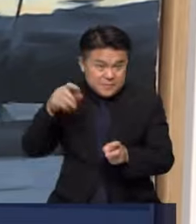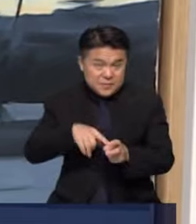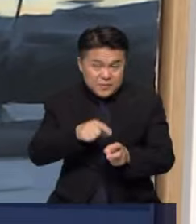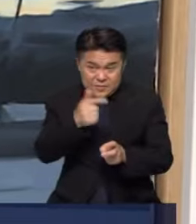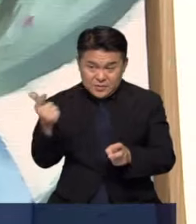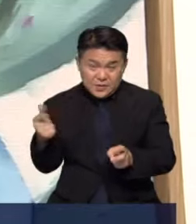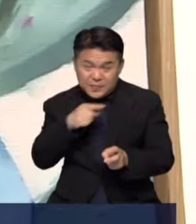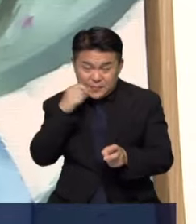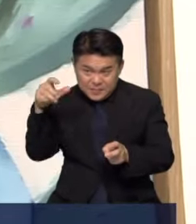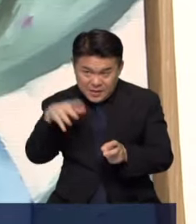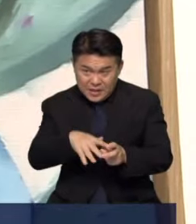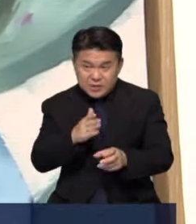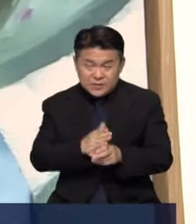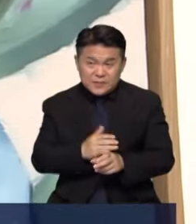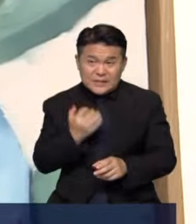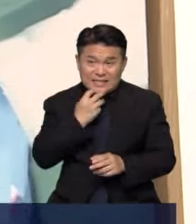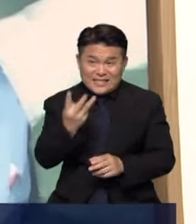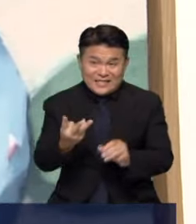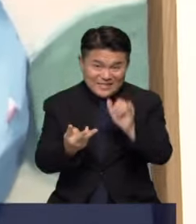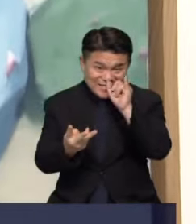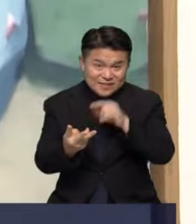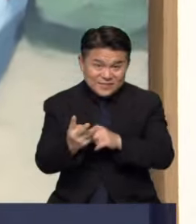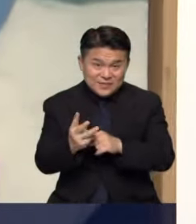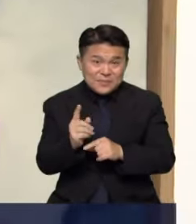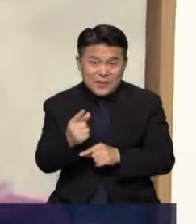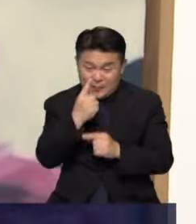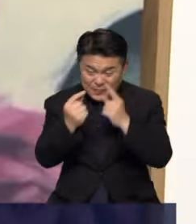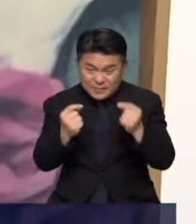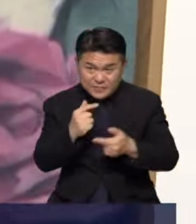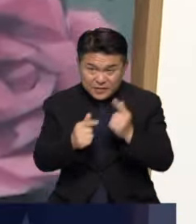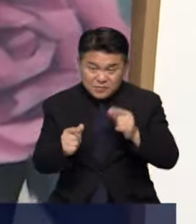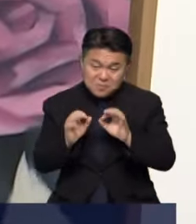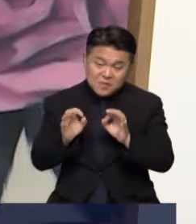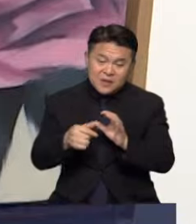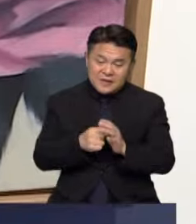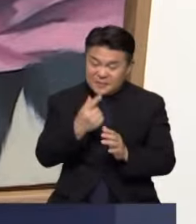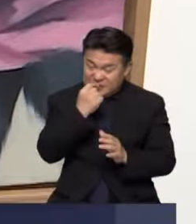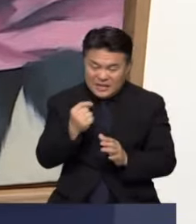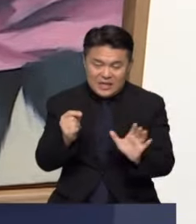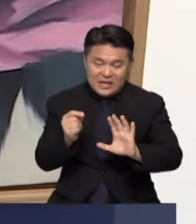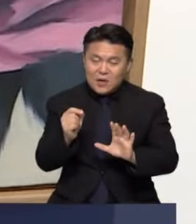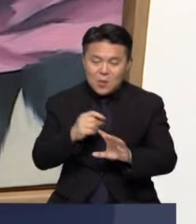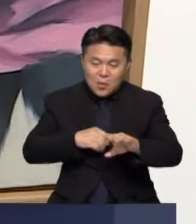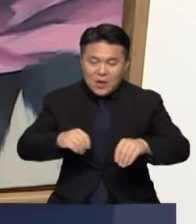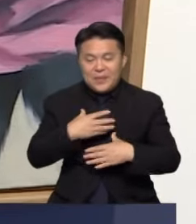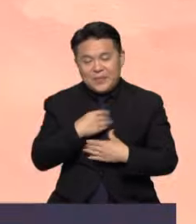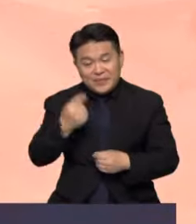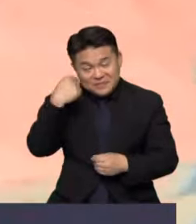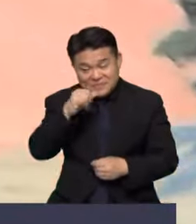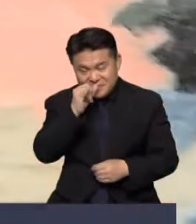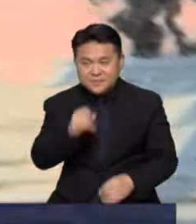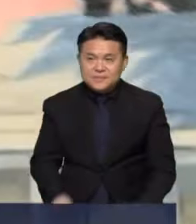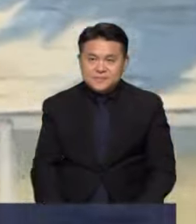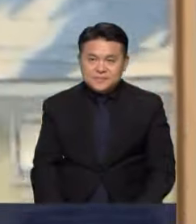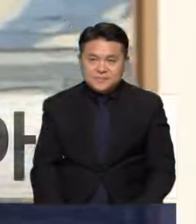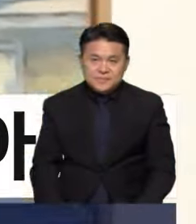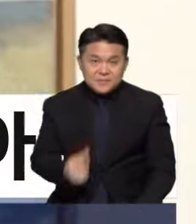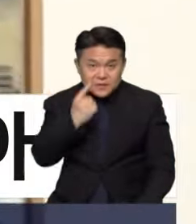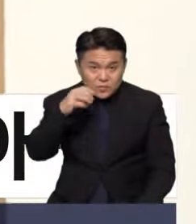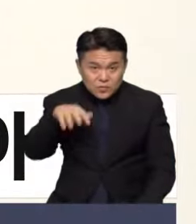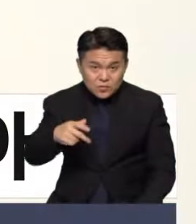노을. 세 가지 색을 입은 선인장은 보는 이에게 날카로움보다 포근함을 안깁니다. 도쿄를